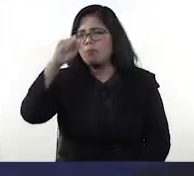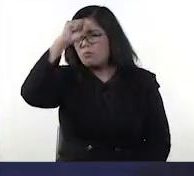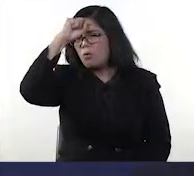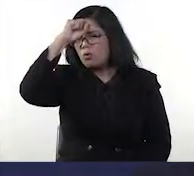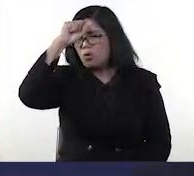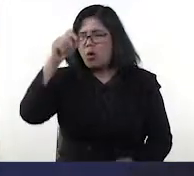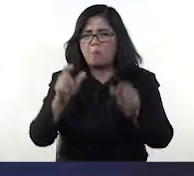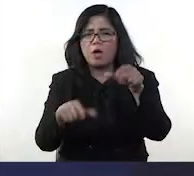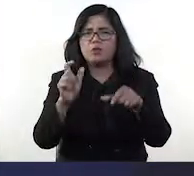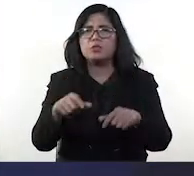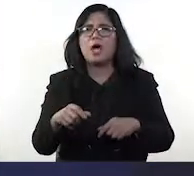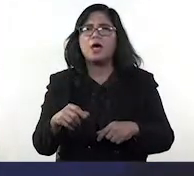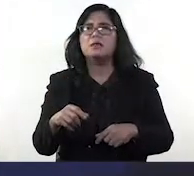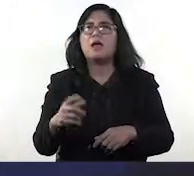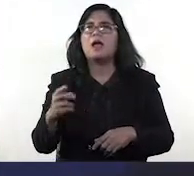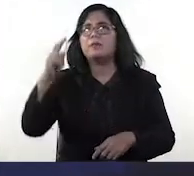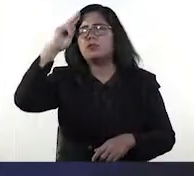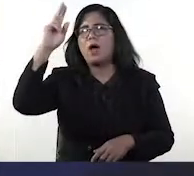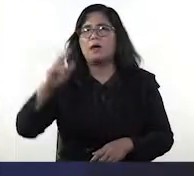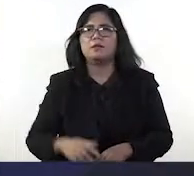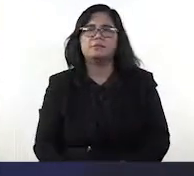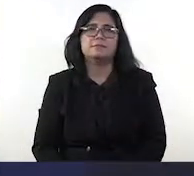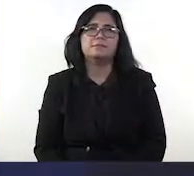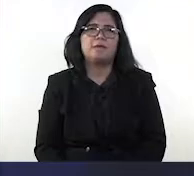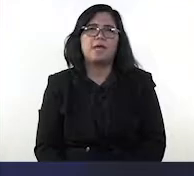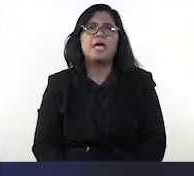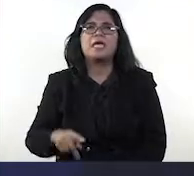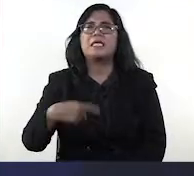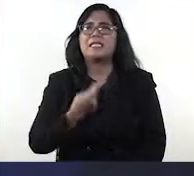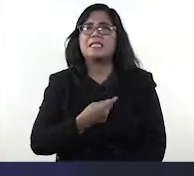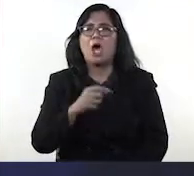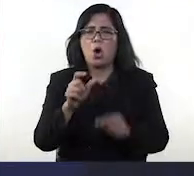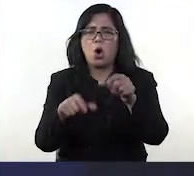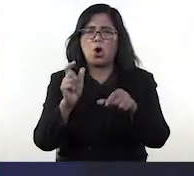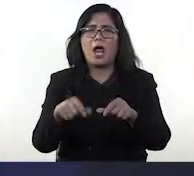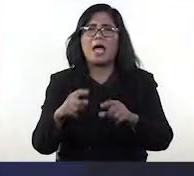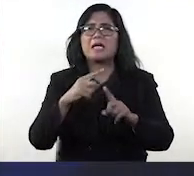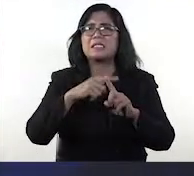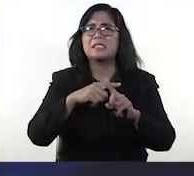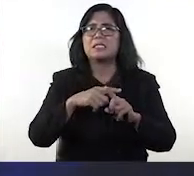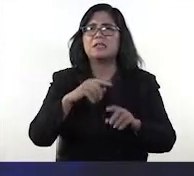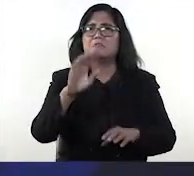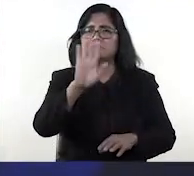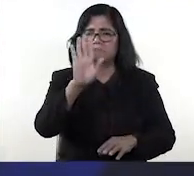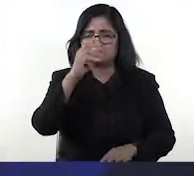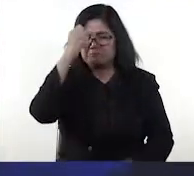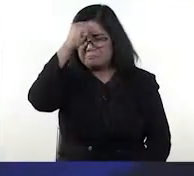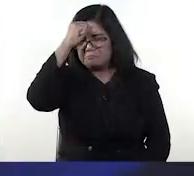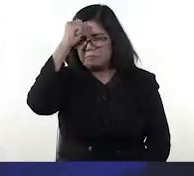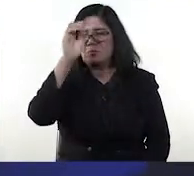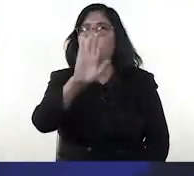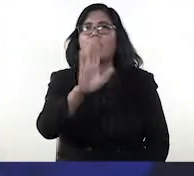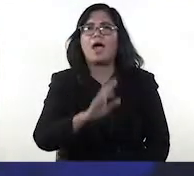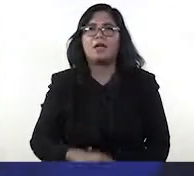Begitu bodoh manusia kita anggap Tuhan Hello kita orang Kristen nggak goblok goblok amat terus darah